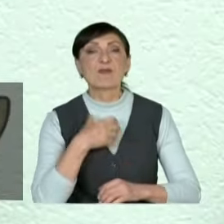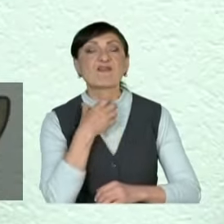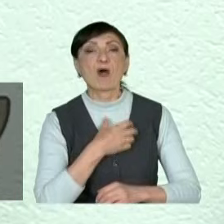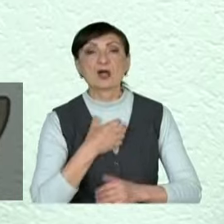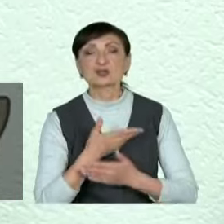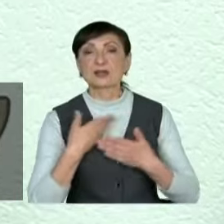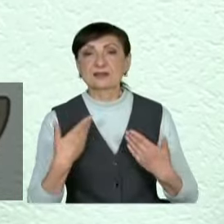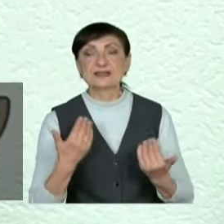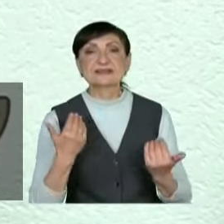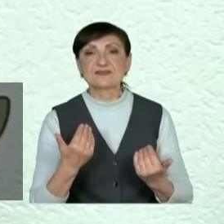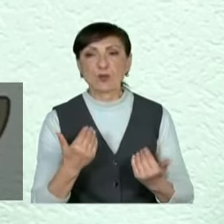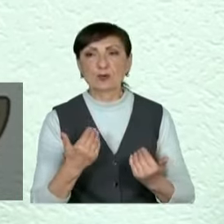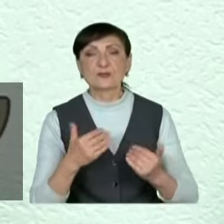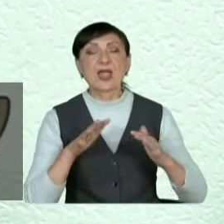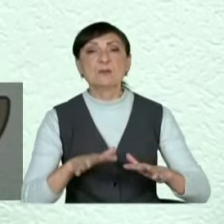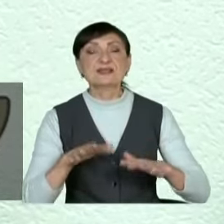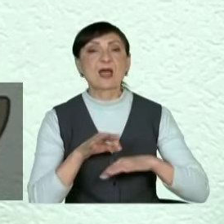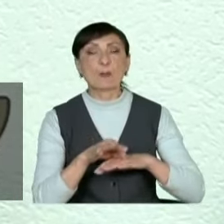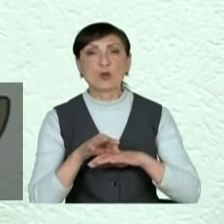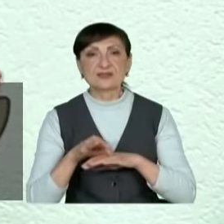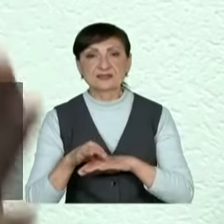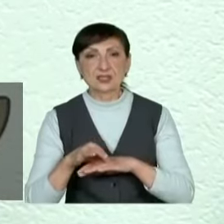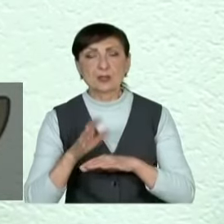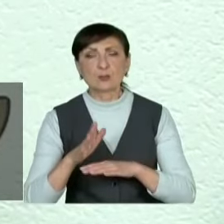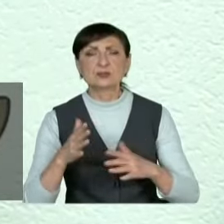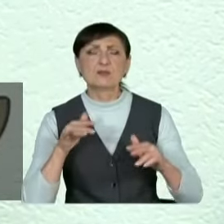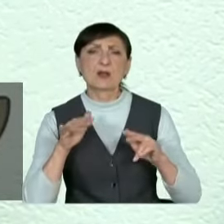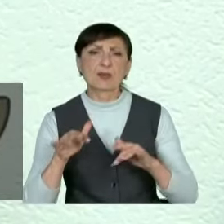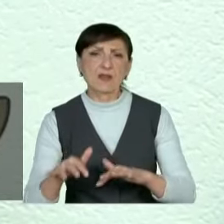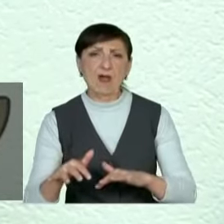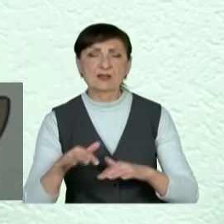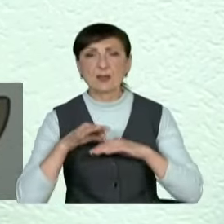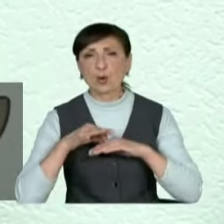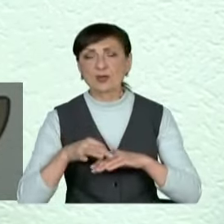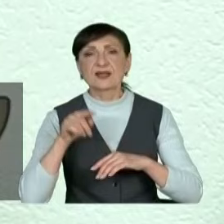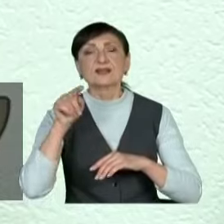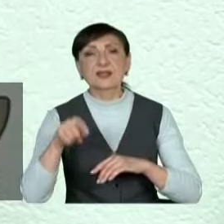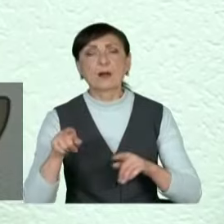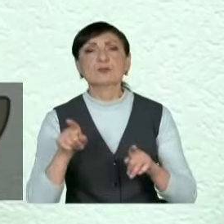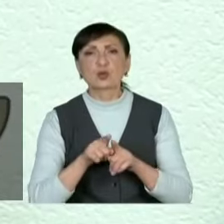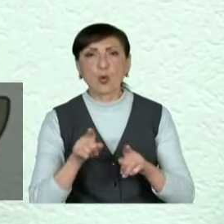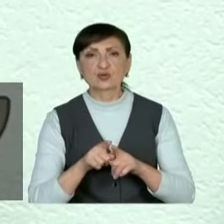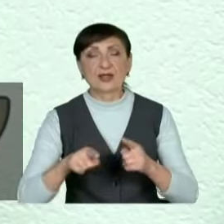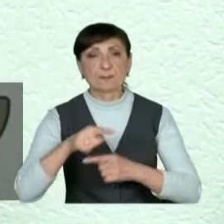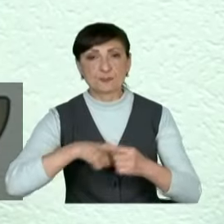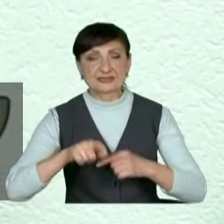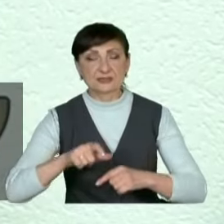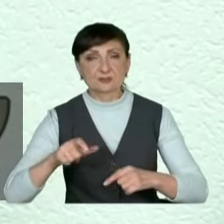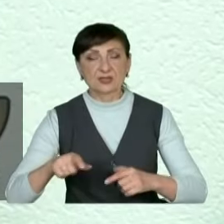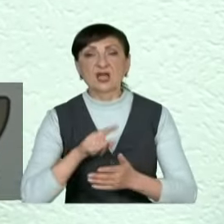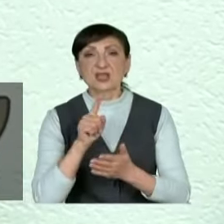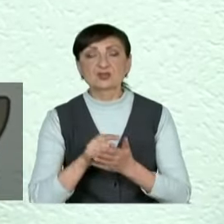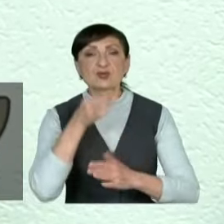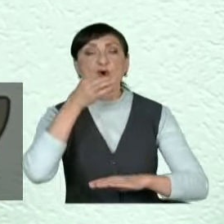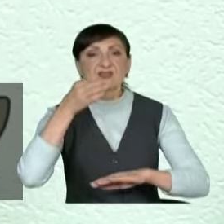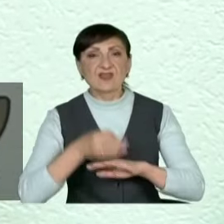нас. Сегодня места проведения, где будут какие-то мероприятия проходить, там тоже вот предприниматели должны быть